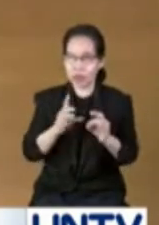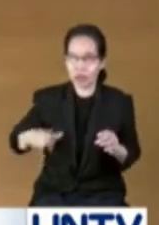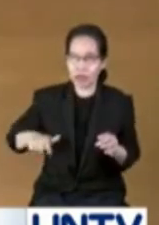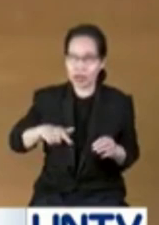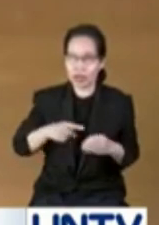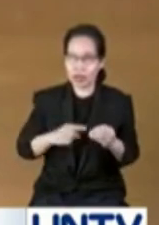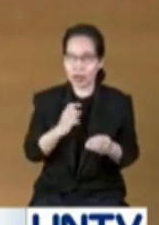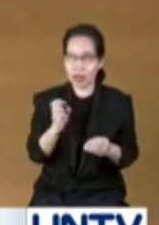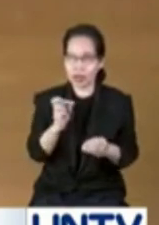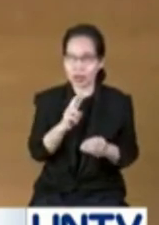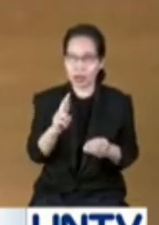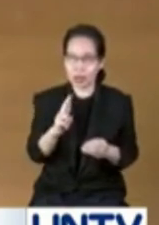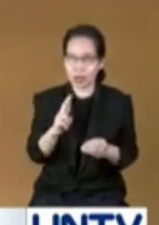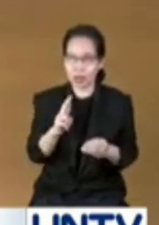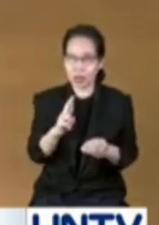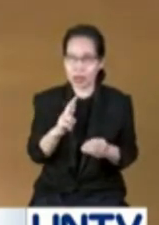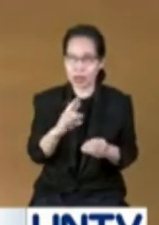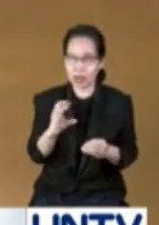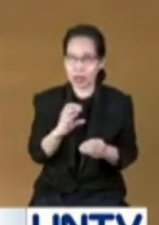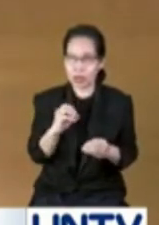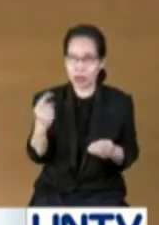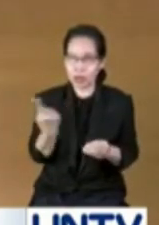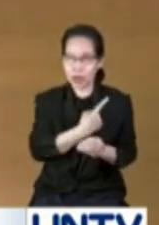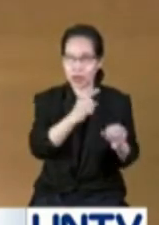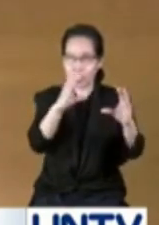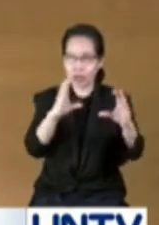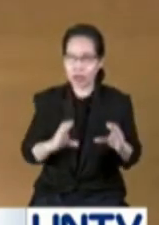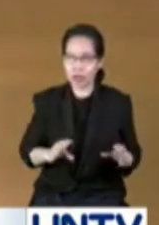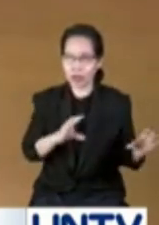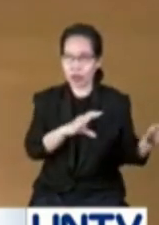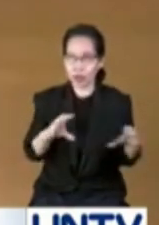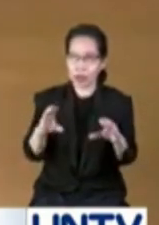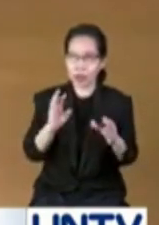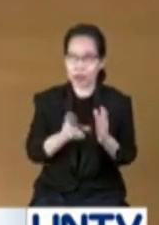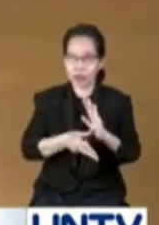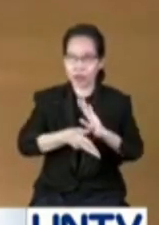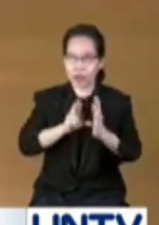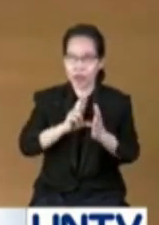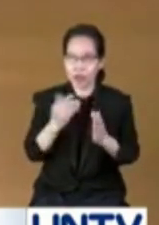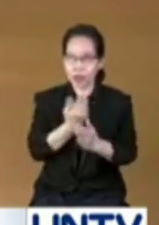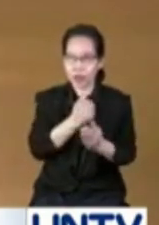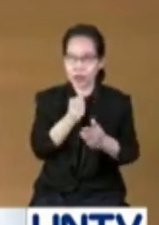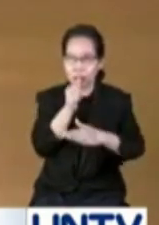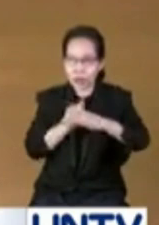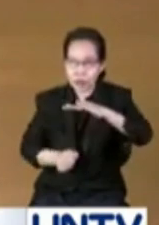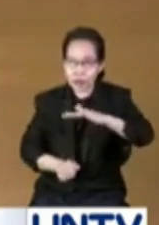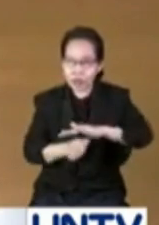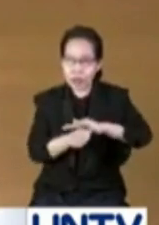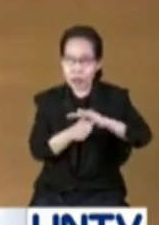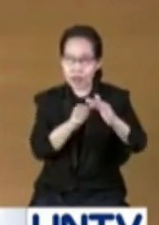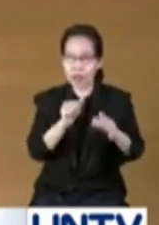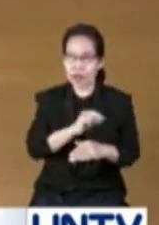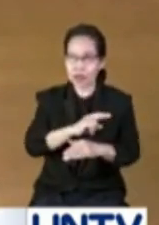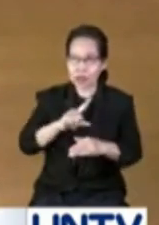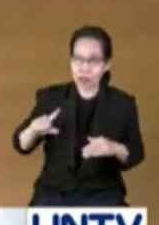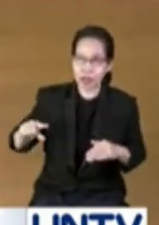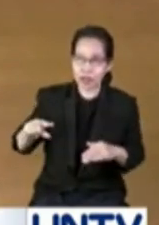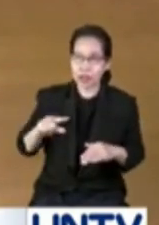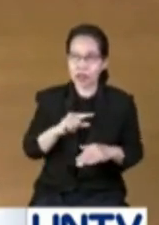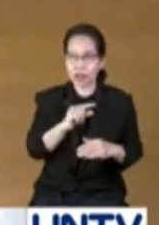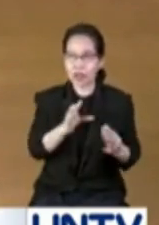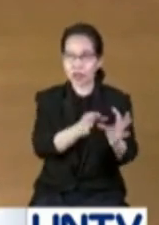account. We are conducting a performance review of our private concessionaire, the National Grid Corporation of the